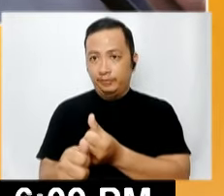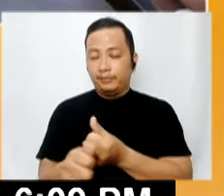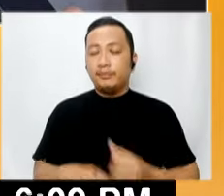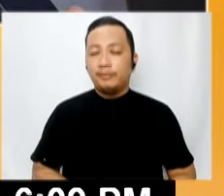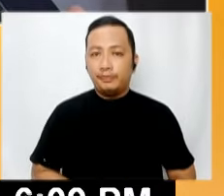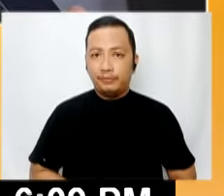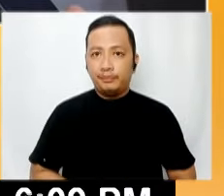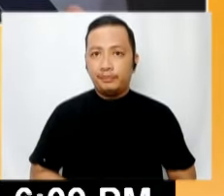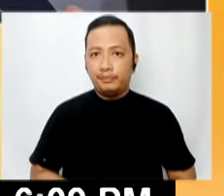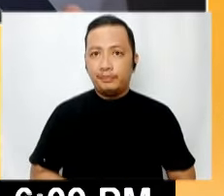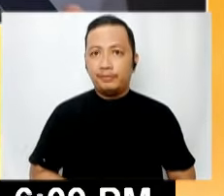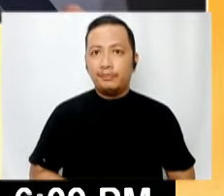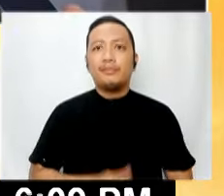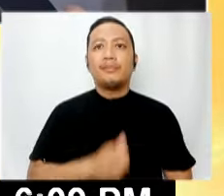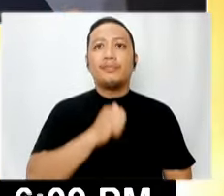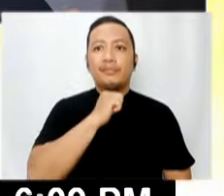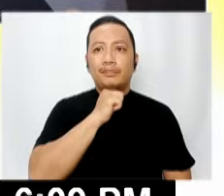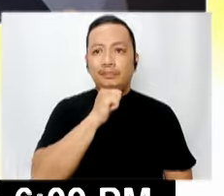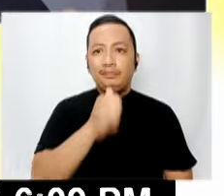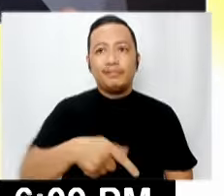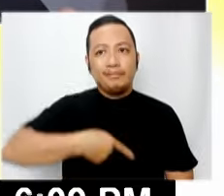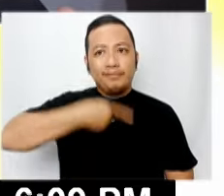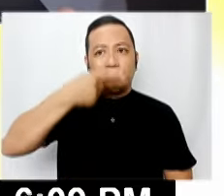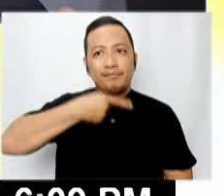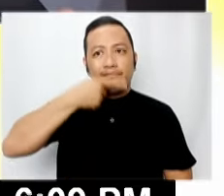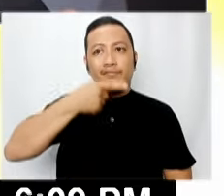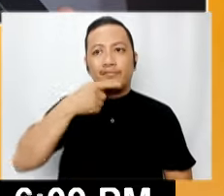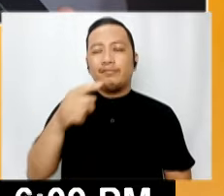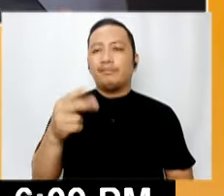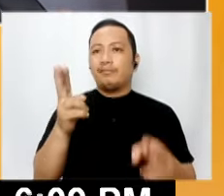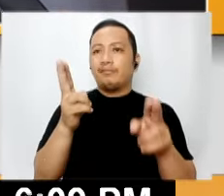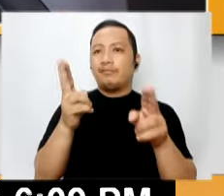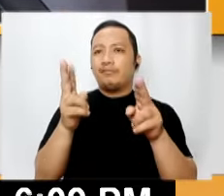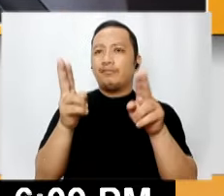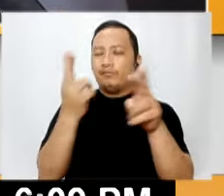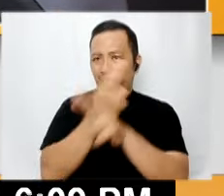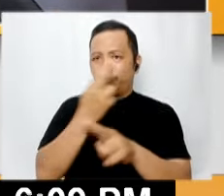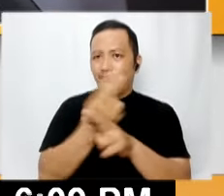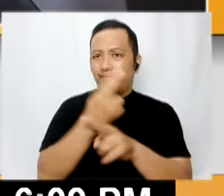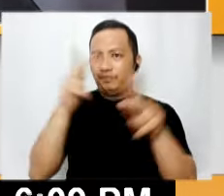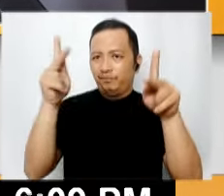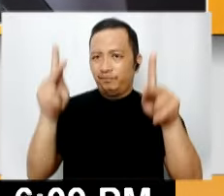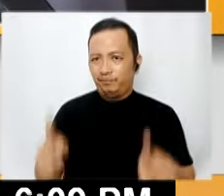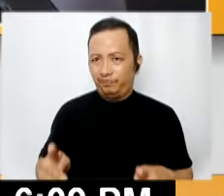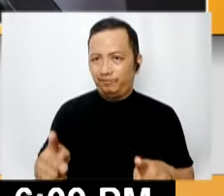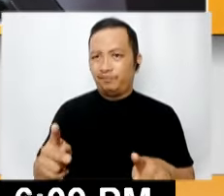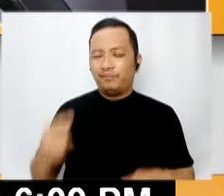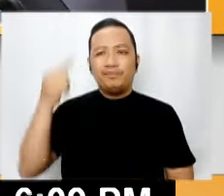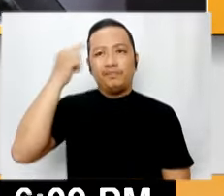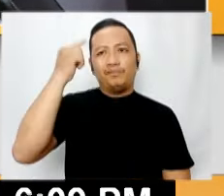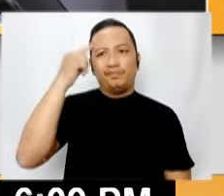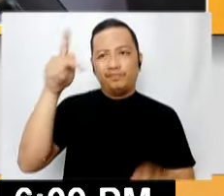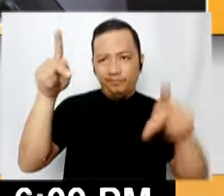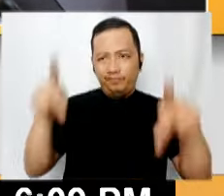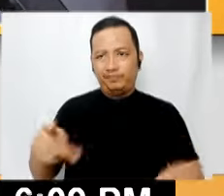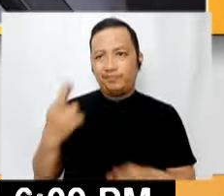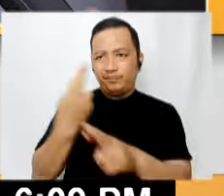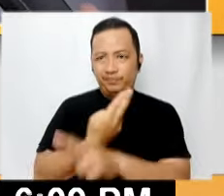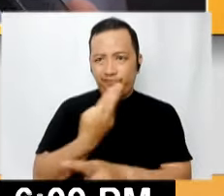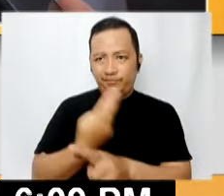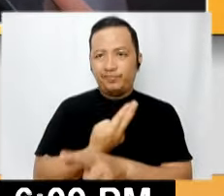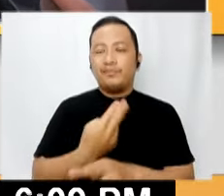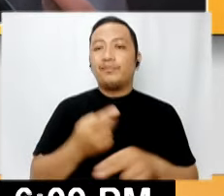hindi sinasabi ng normal na tao, normal na may normal na pag-iisip. Sinasabi ito ng isang tao na may